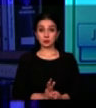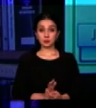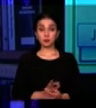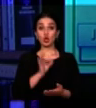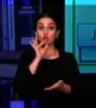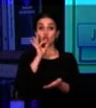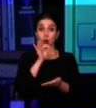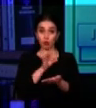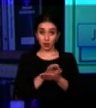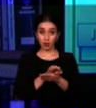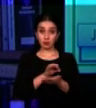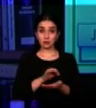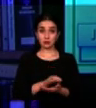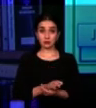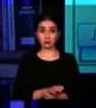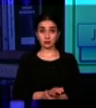жауапларымыз.